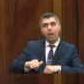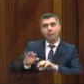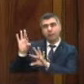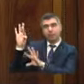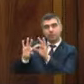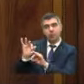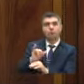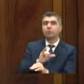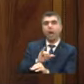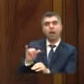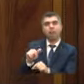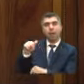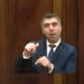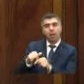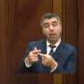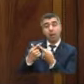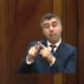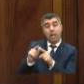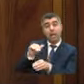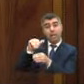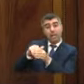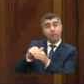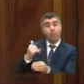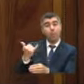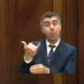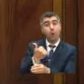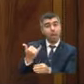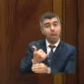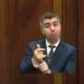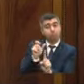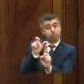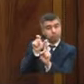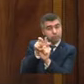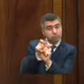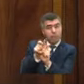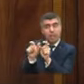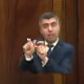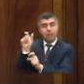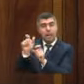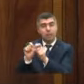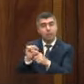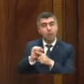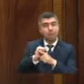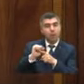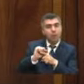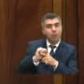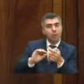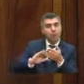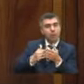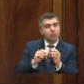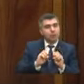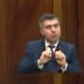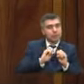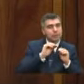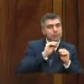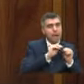السابع الذي ينص على دور الأحزاب السياسية في تأطير المواطنات والمواطنين ودورها في تدبير الشأن العام، وهو